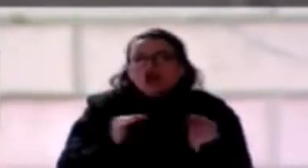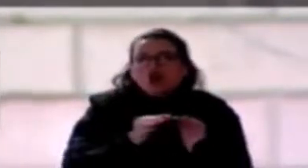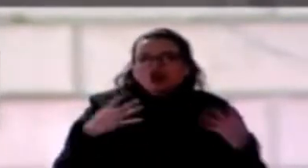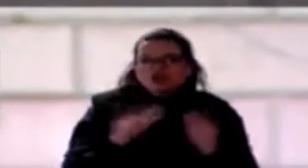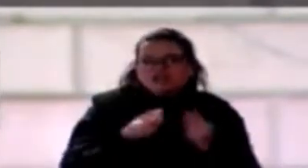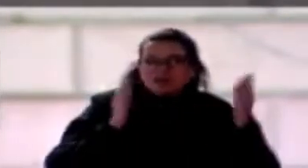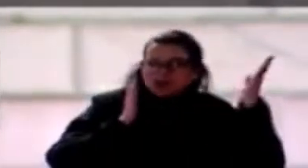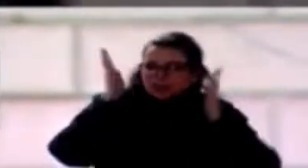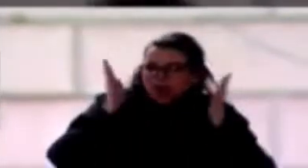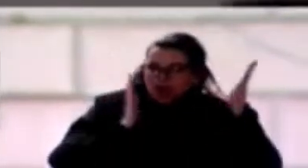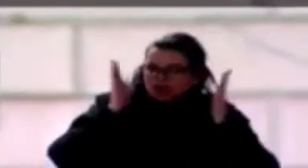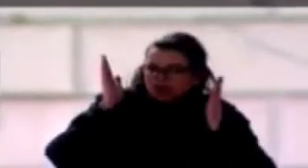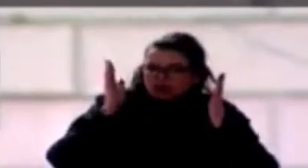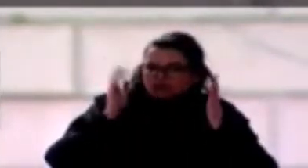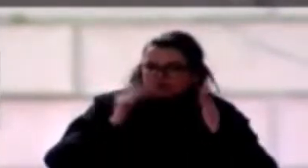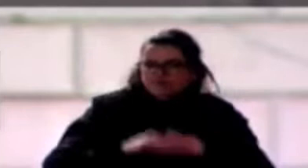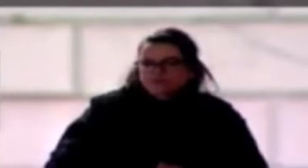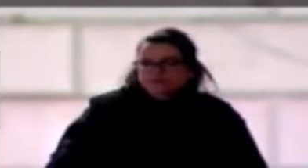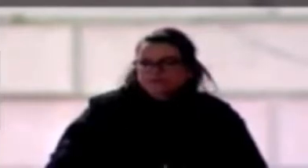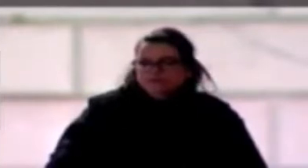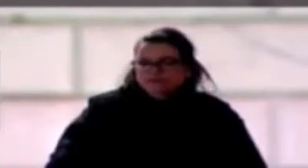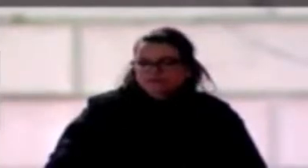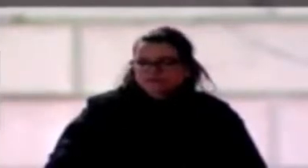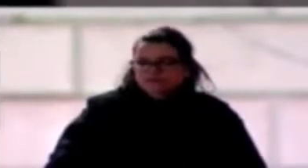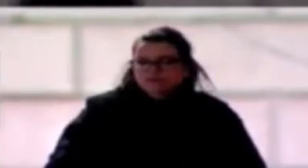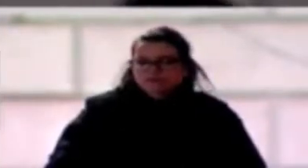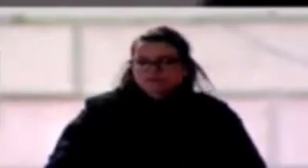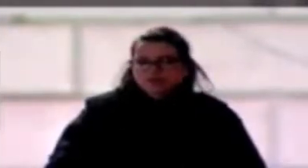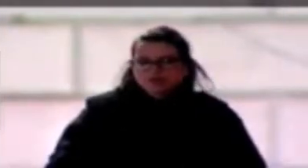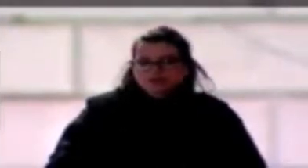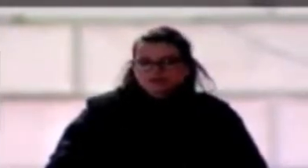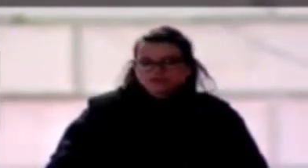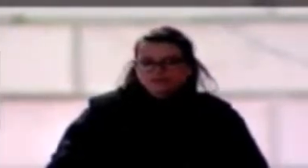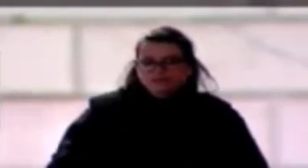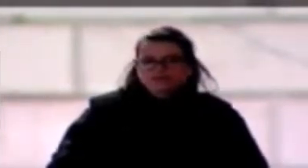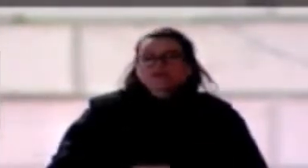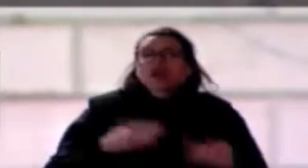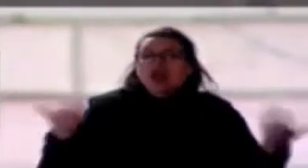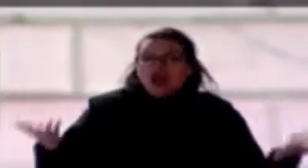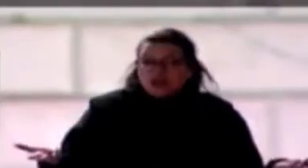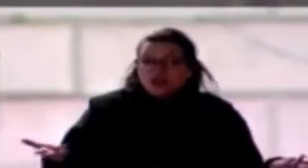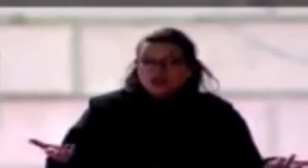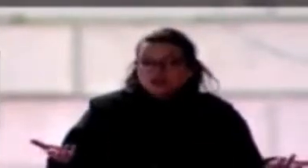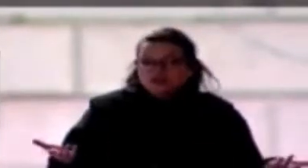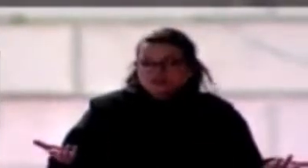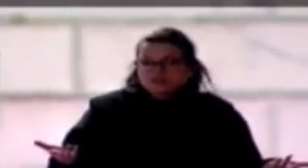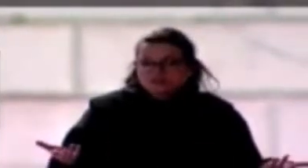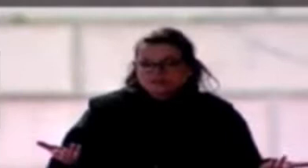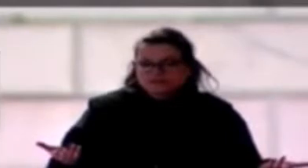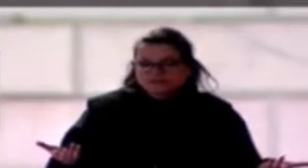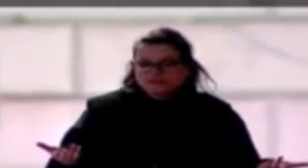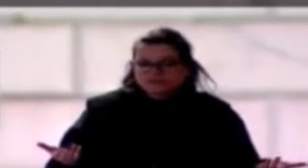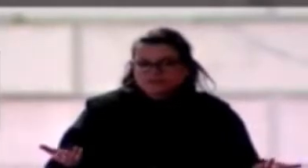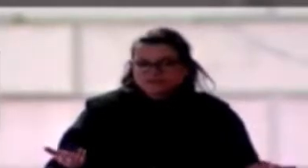li riteneva che questi patti non fossero stati rispettati. E quindi non solo,